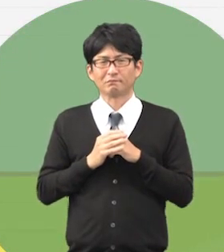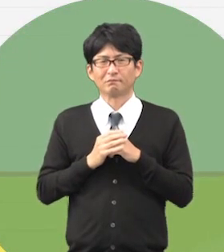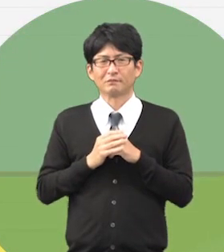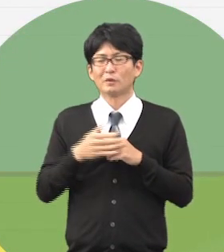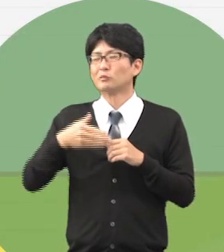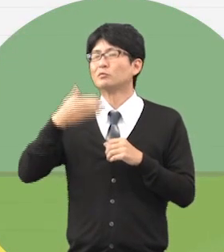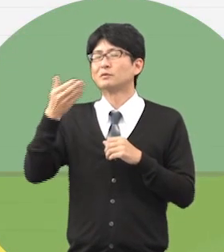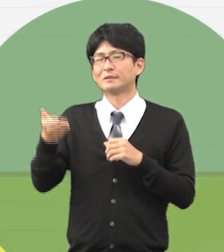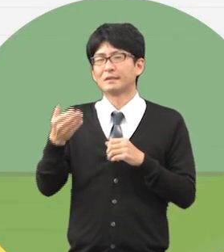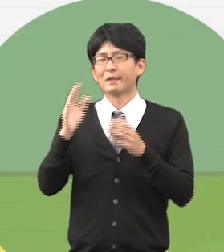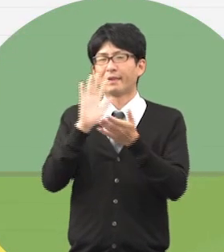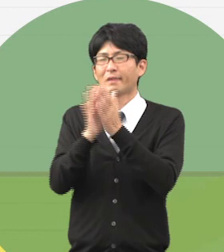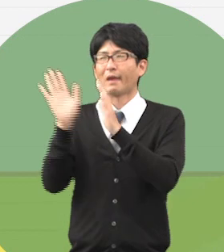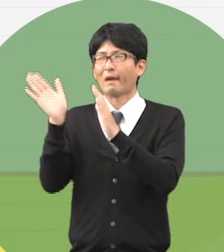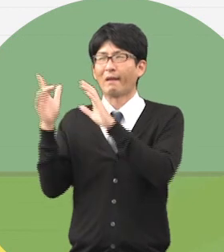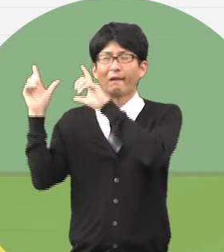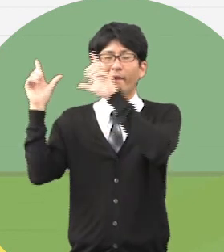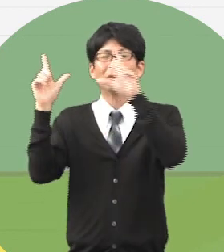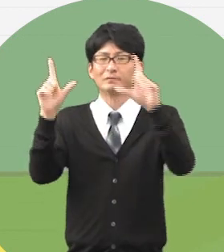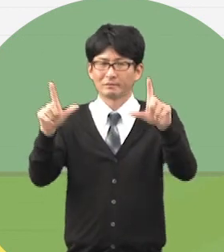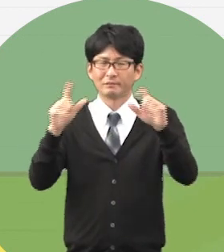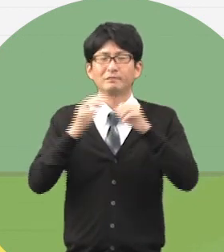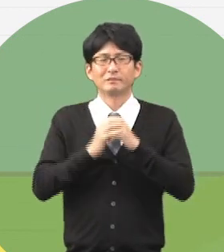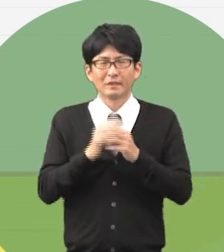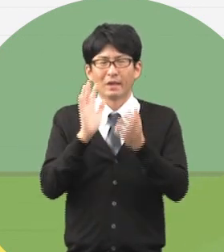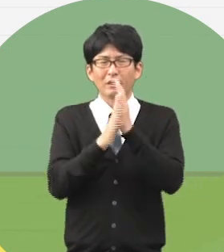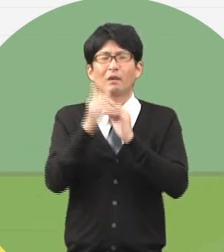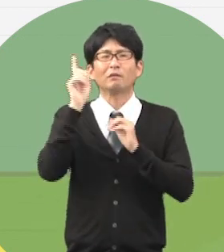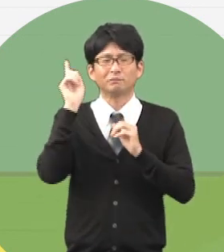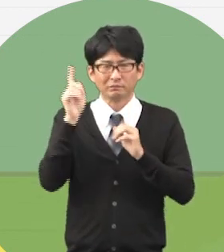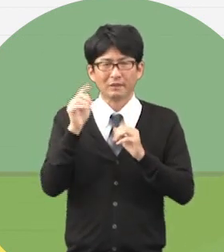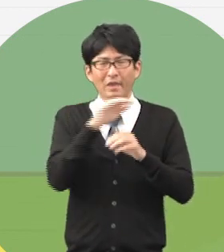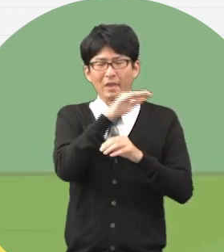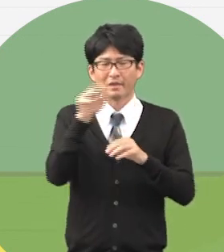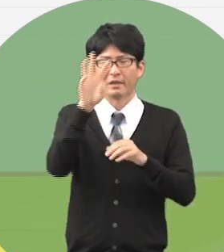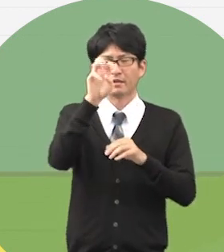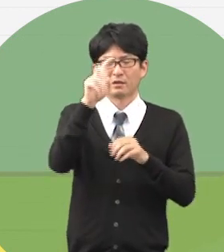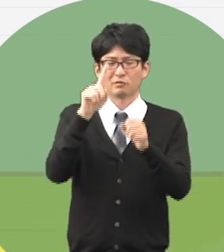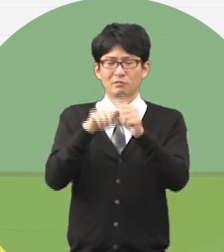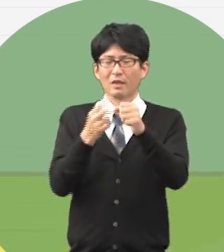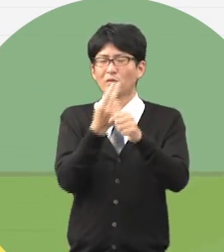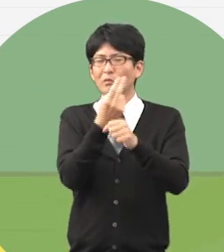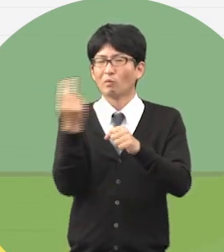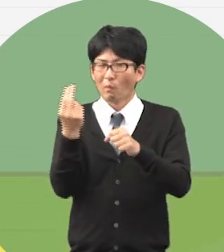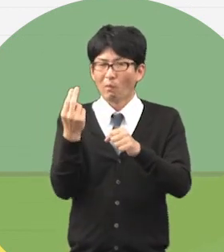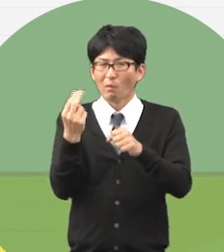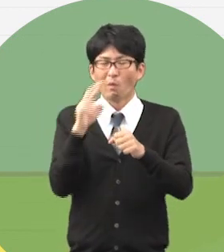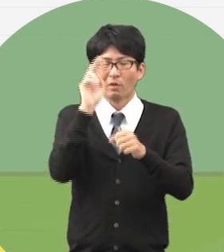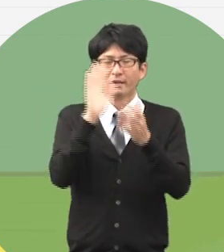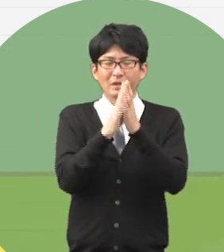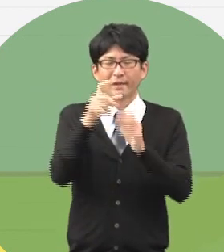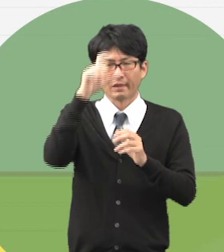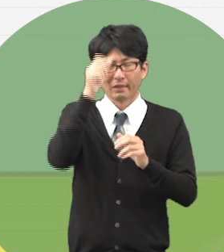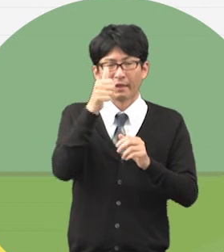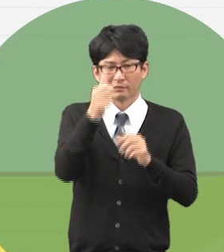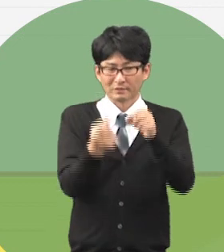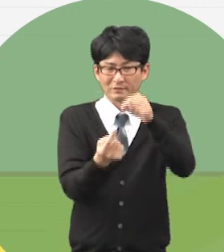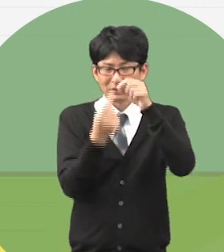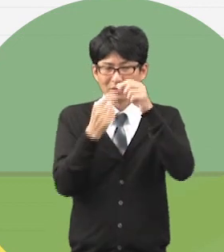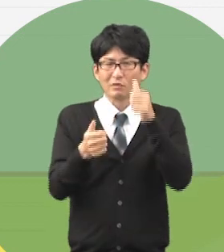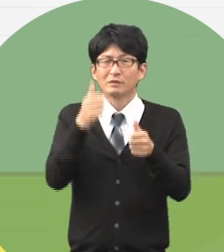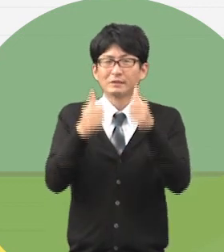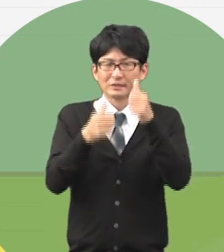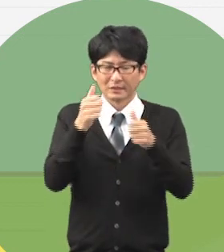続いて県からのお知らせです。県では平成30年度沖縄県警察官採用試